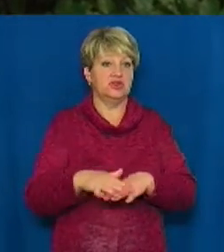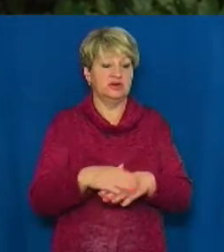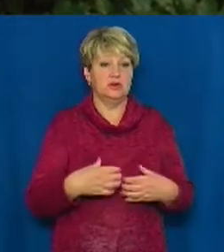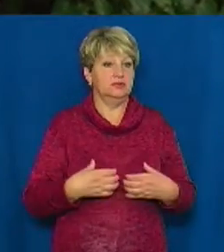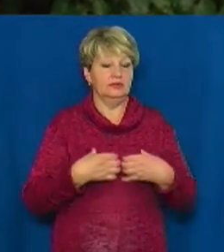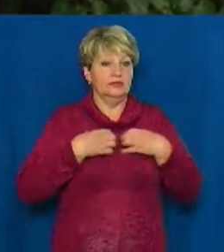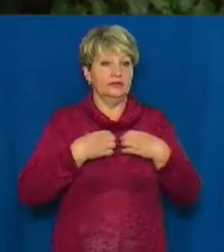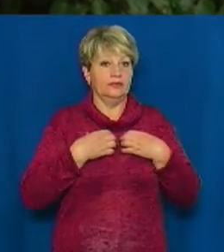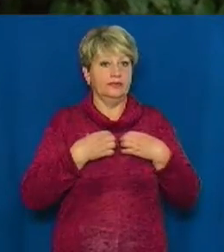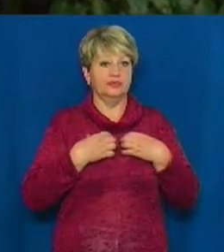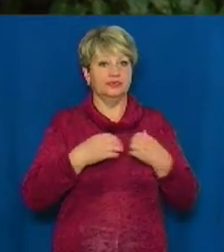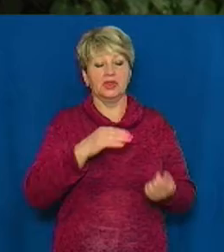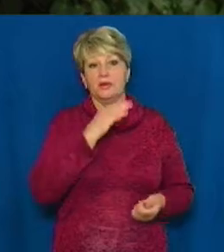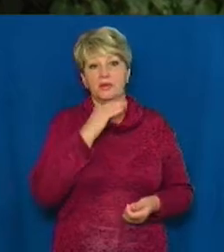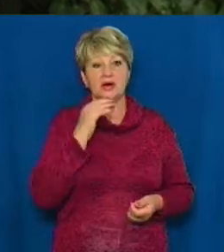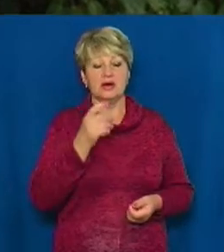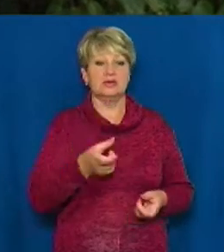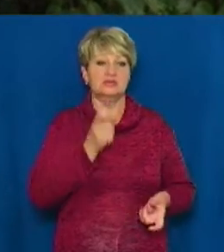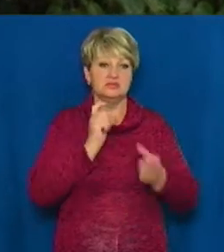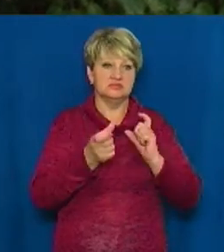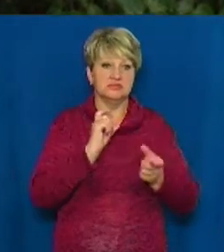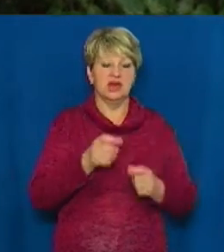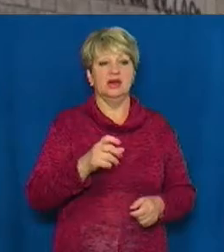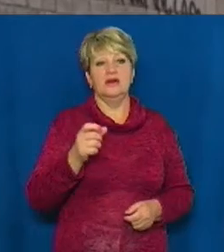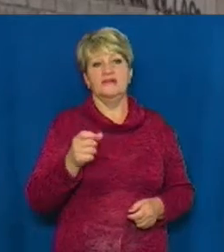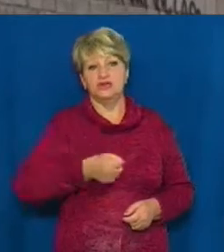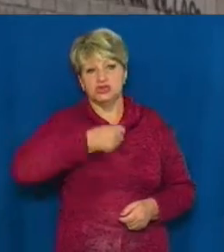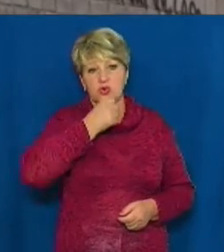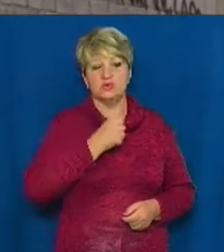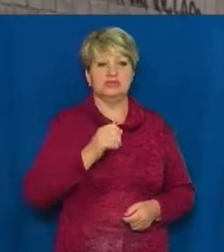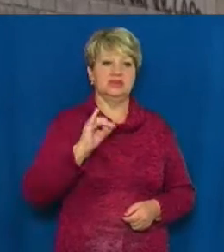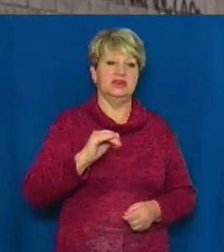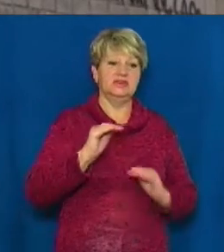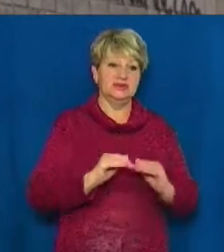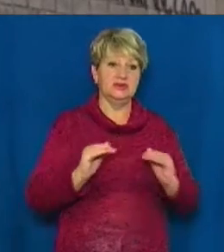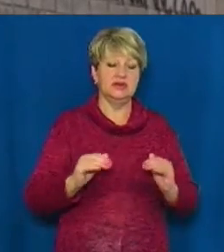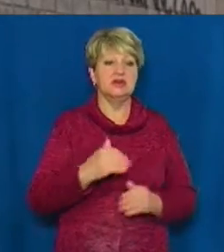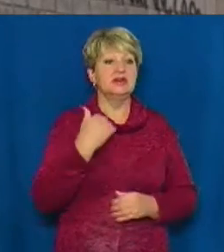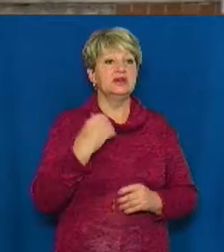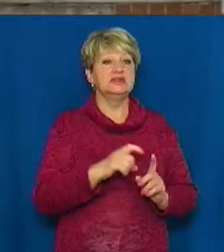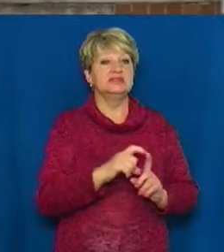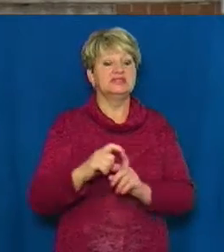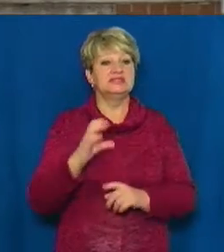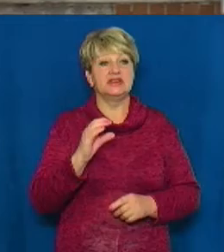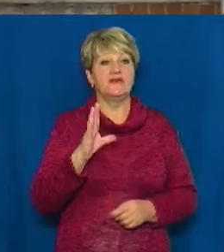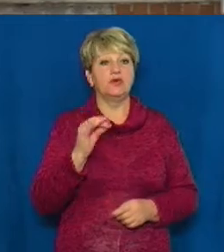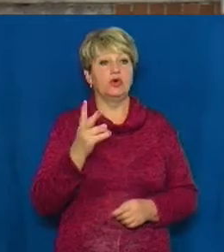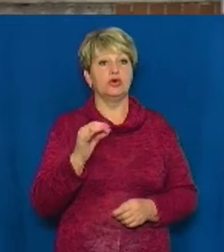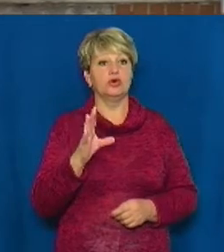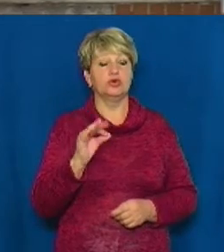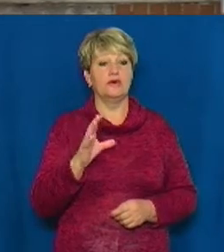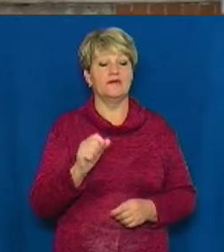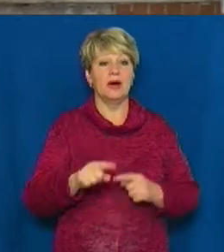дуже багато алкоголю там розпивають, дорослі і не тільки. Зі слів Сергія Воронова, розпочнуть відновлювати